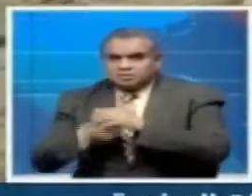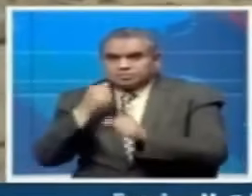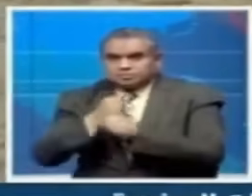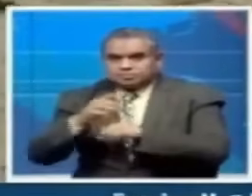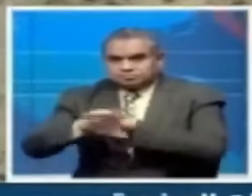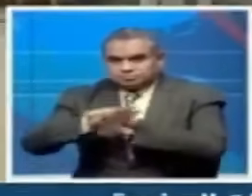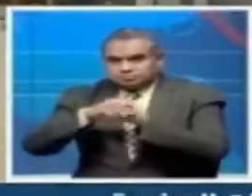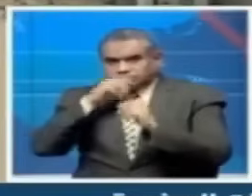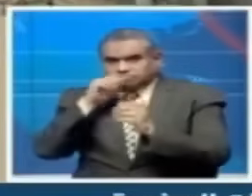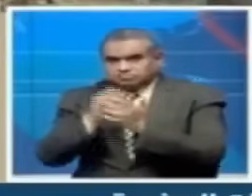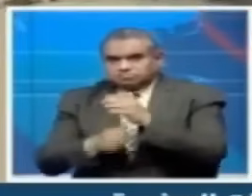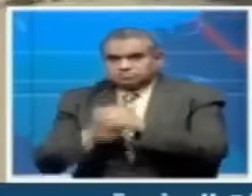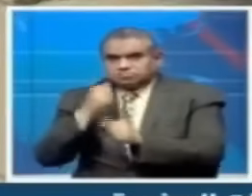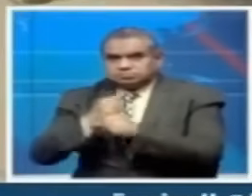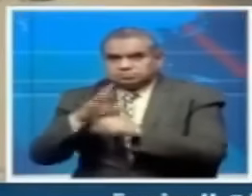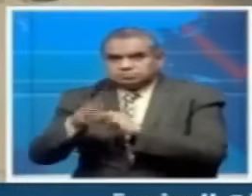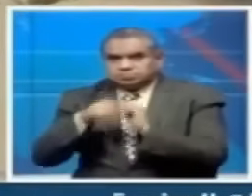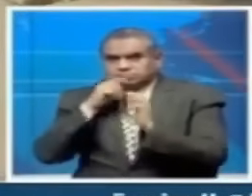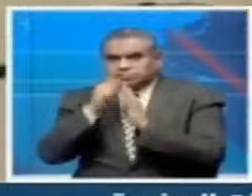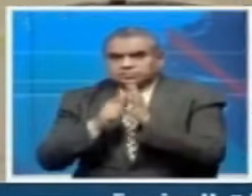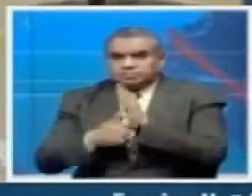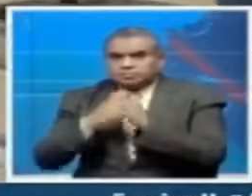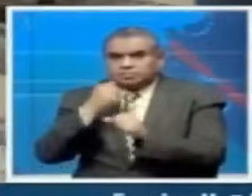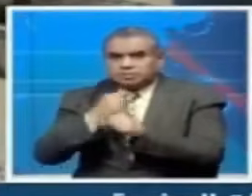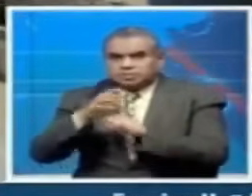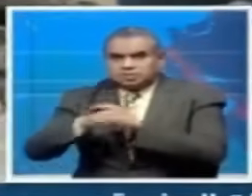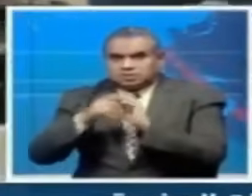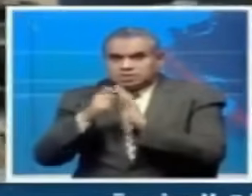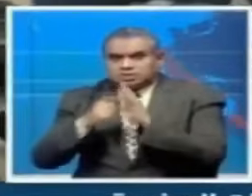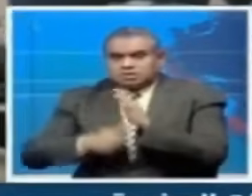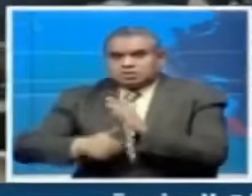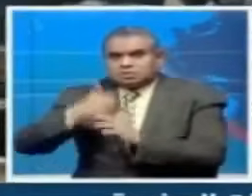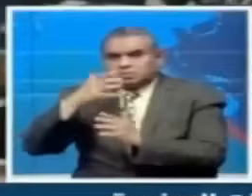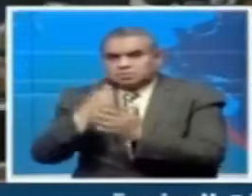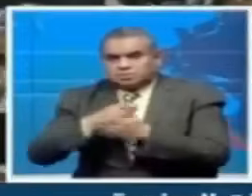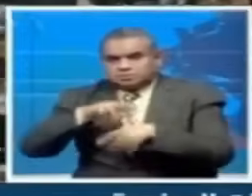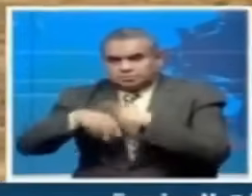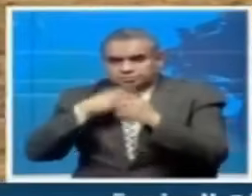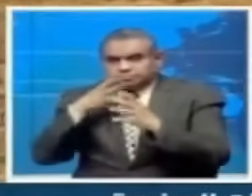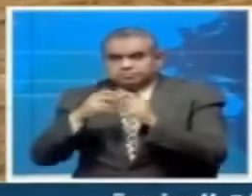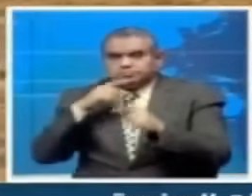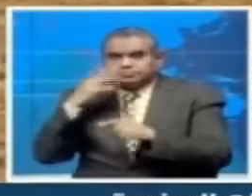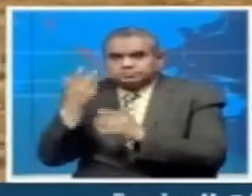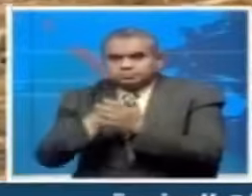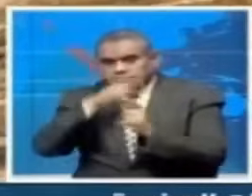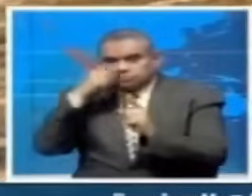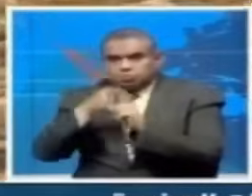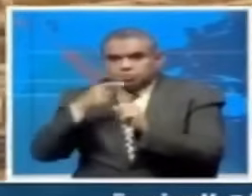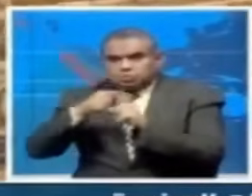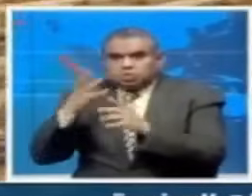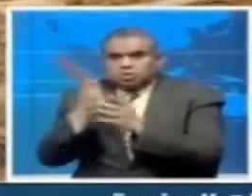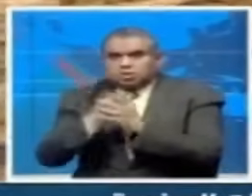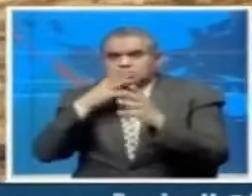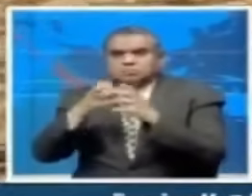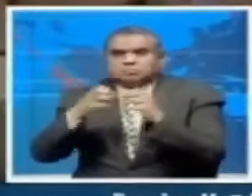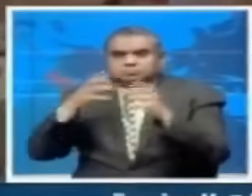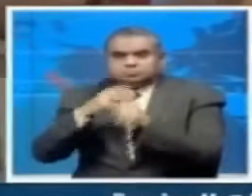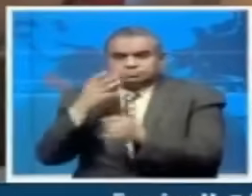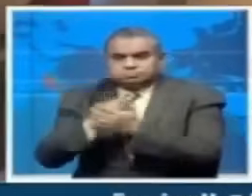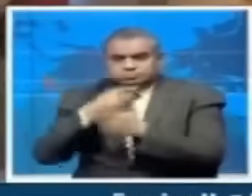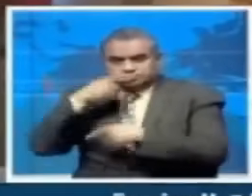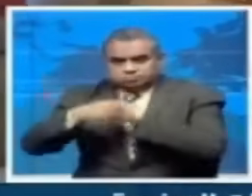16 متهما وتدمير البنية التحتية للذراعات وتصنيع المواد المخدرة من خلال ضبط